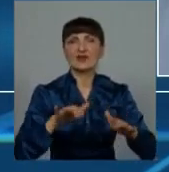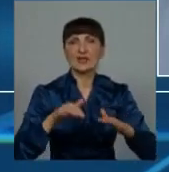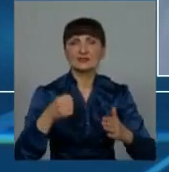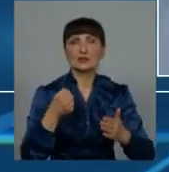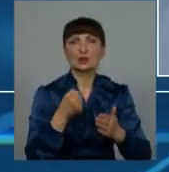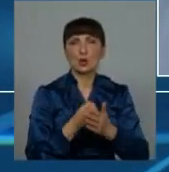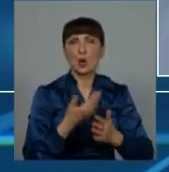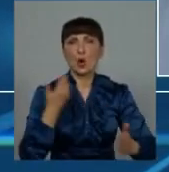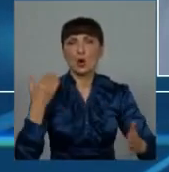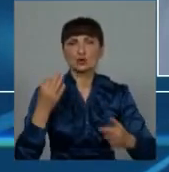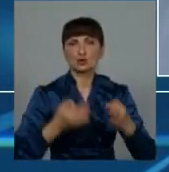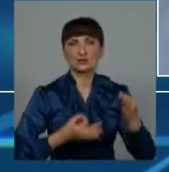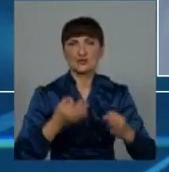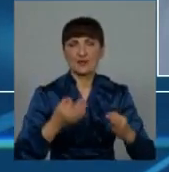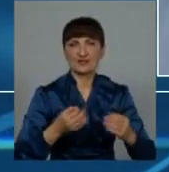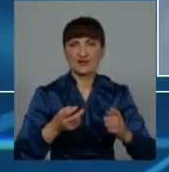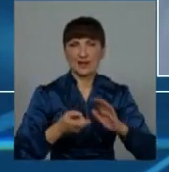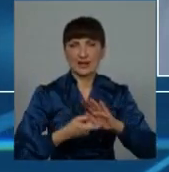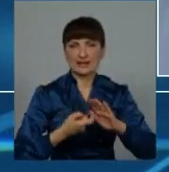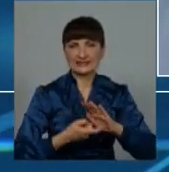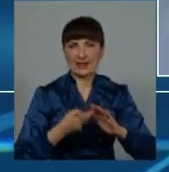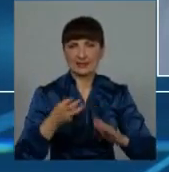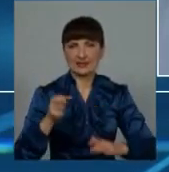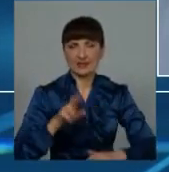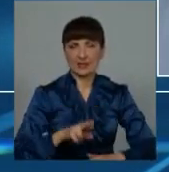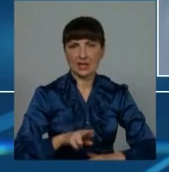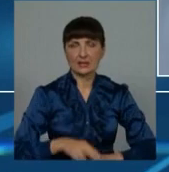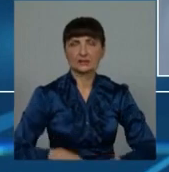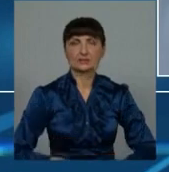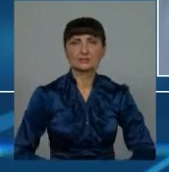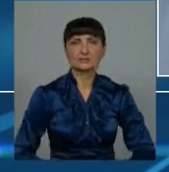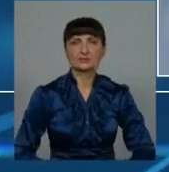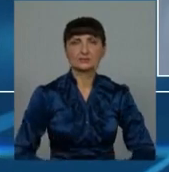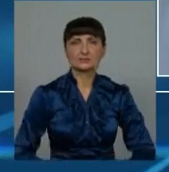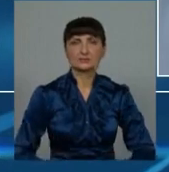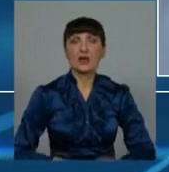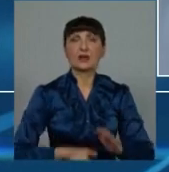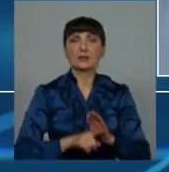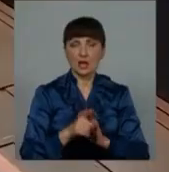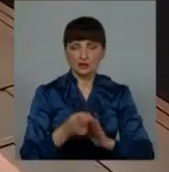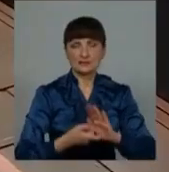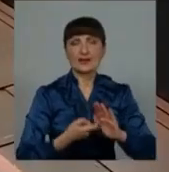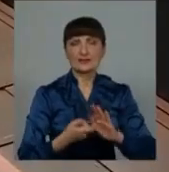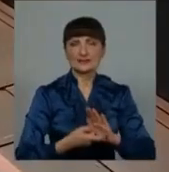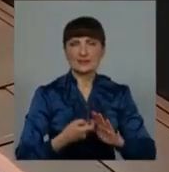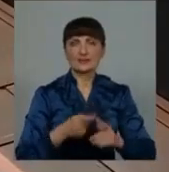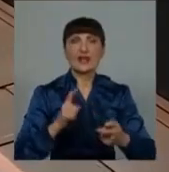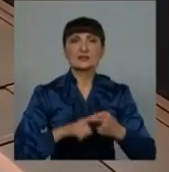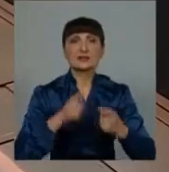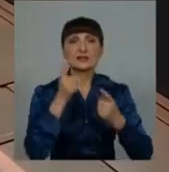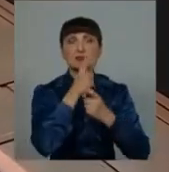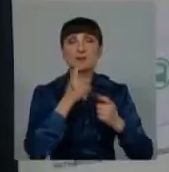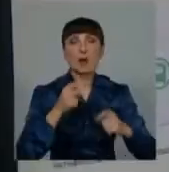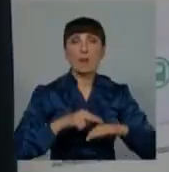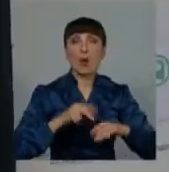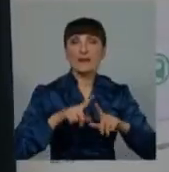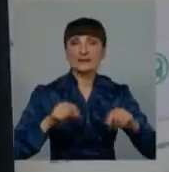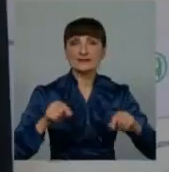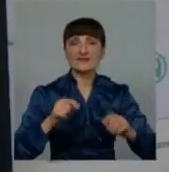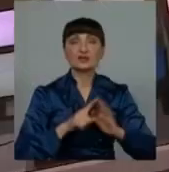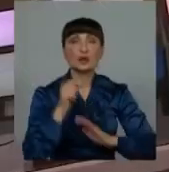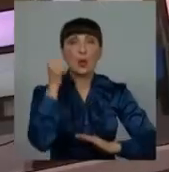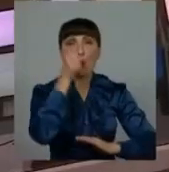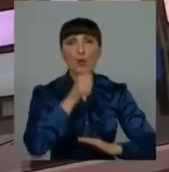досудебного расследования по статье 345, часть 3 Уголовного кодекса Республики Казахстан. Начато следствие. Согласно данным МВД, с начала года в